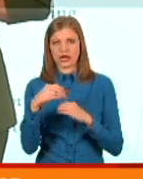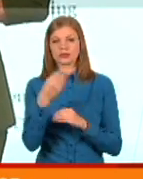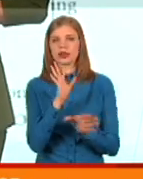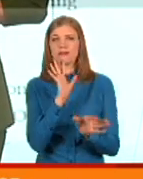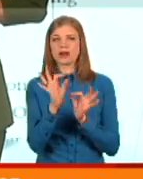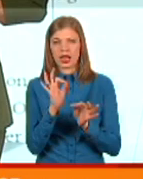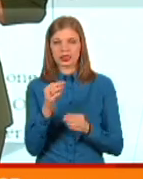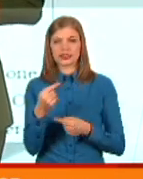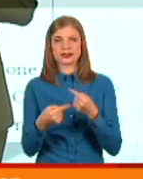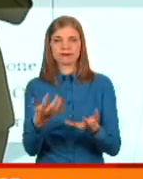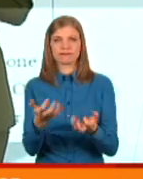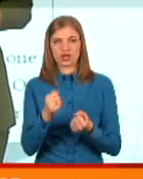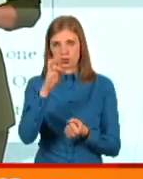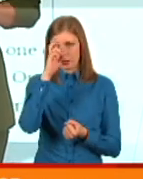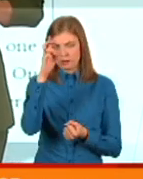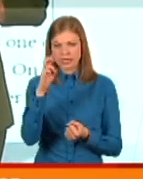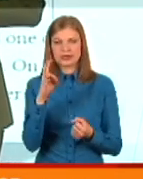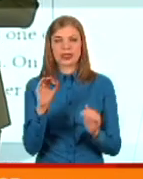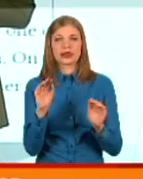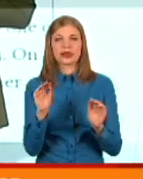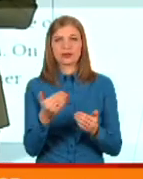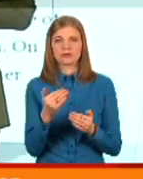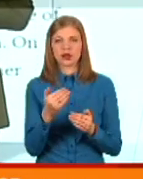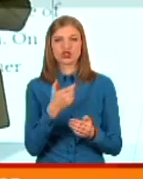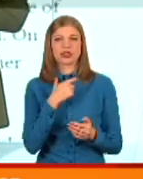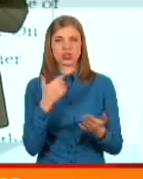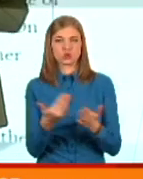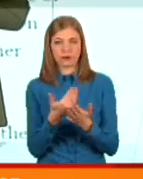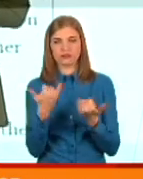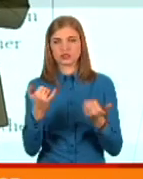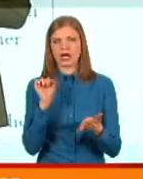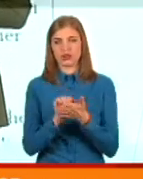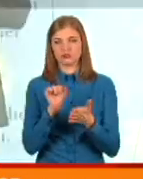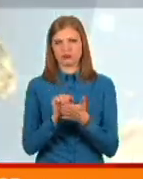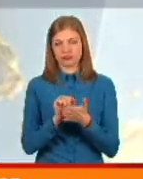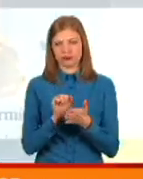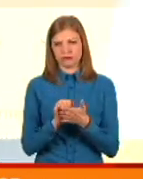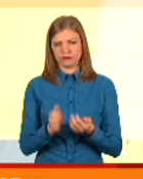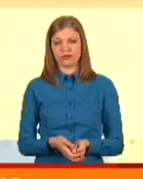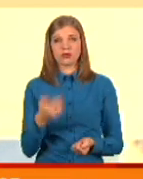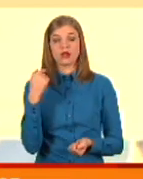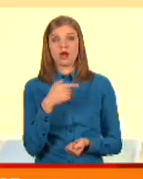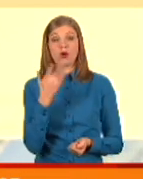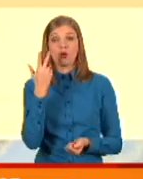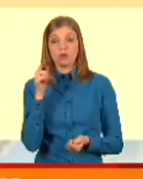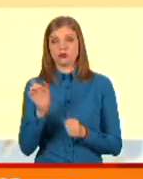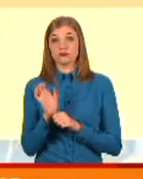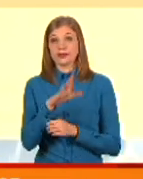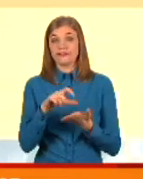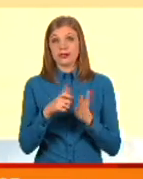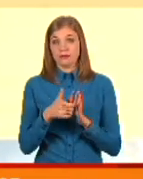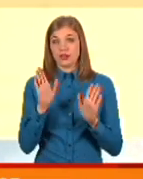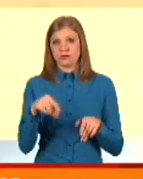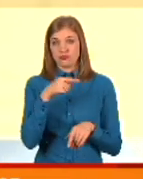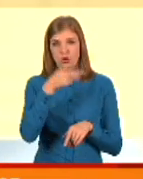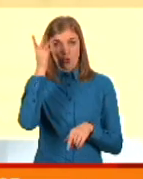радник спадкоємного принця, не менш приголомшив у свою дикістю новину, нині публікує Reuters. Коли Хашогі доправили у кімнату в